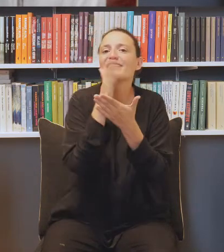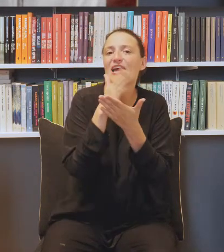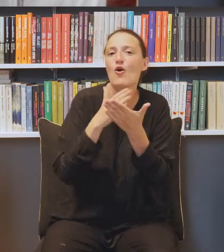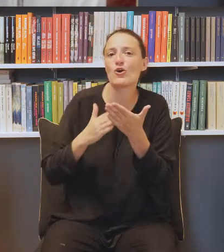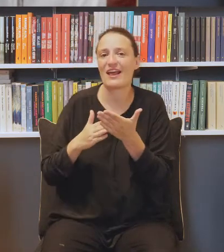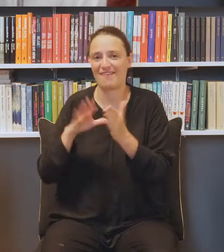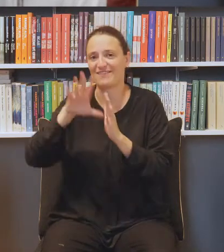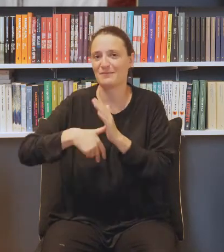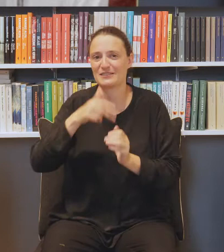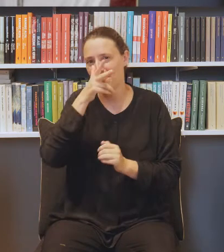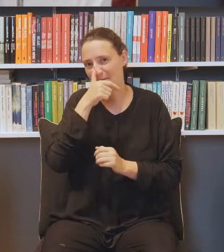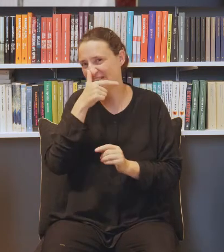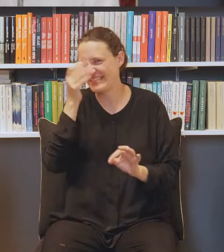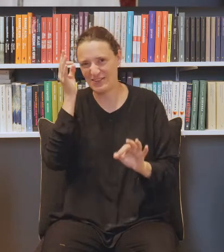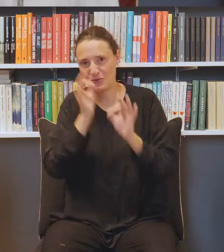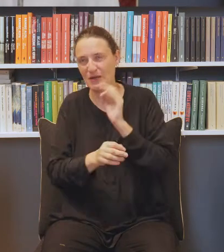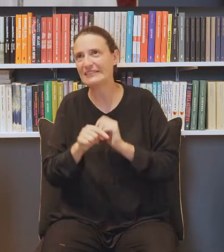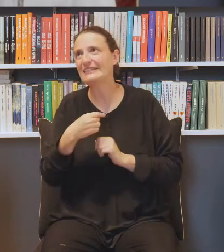no to szczerze mówiąc,